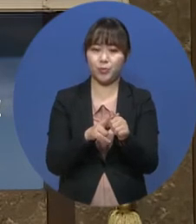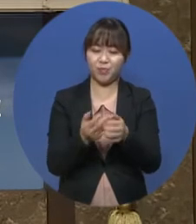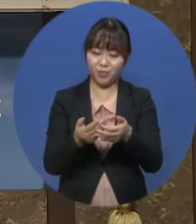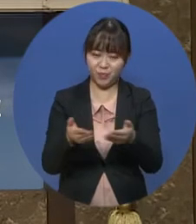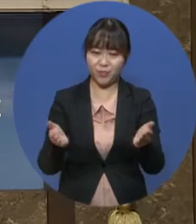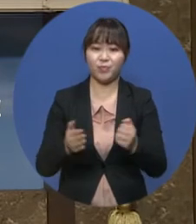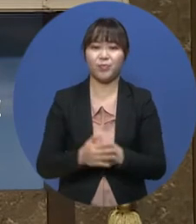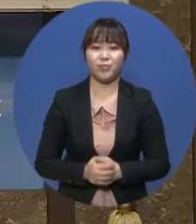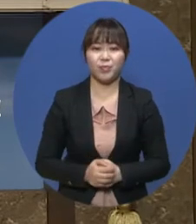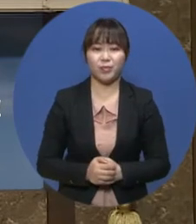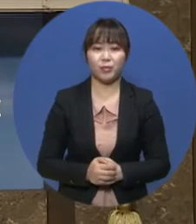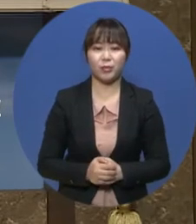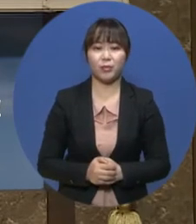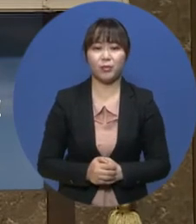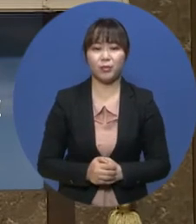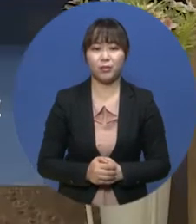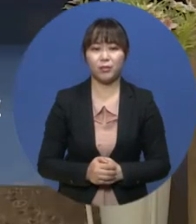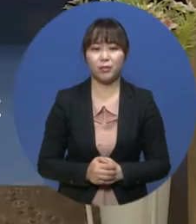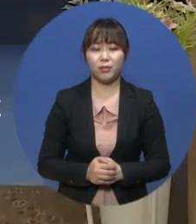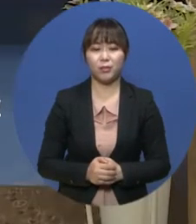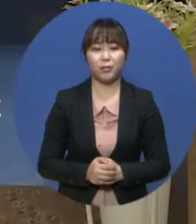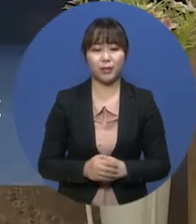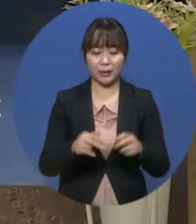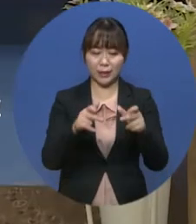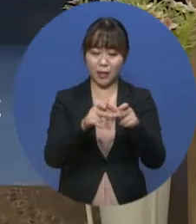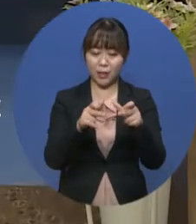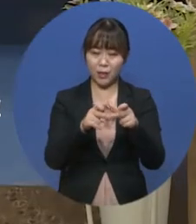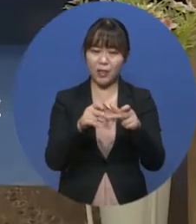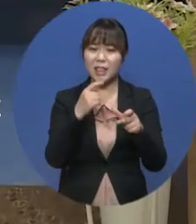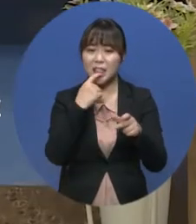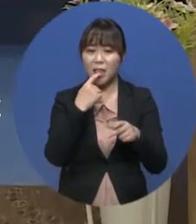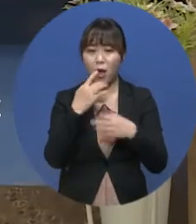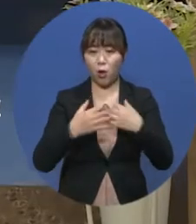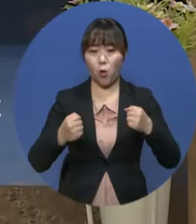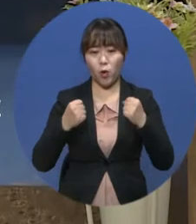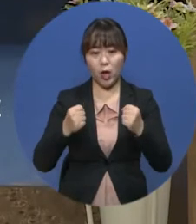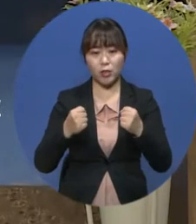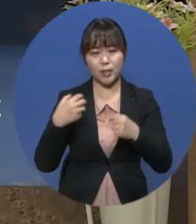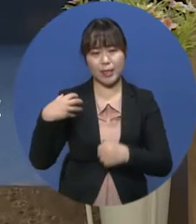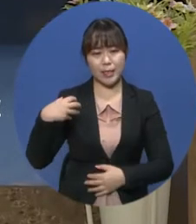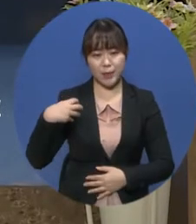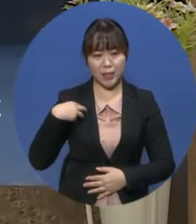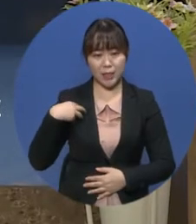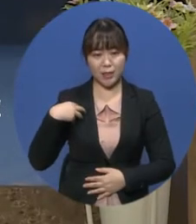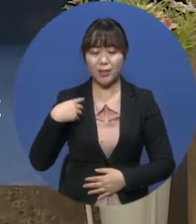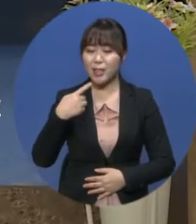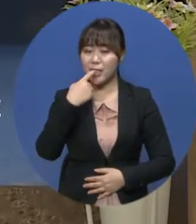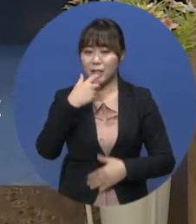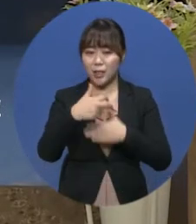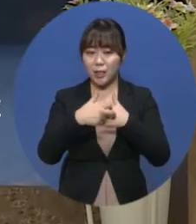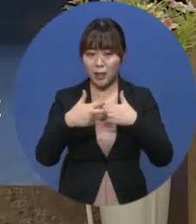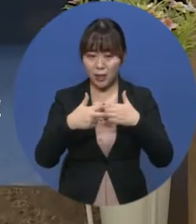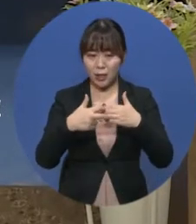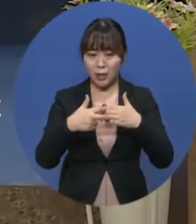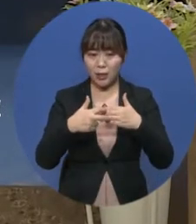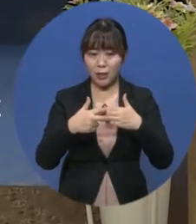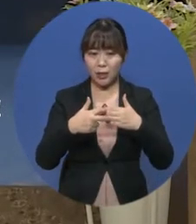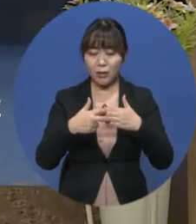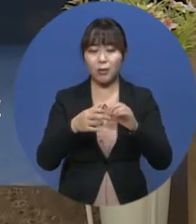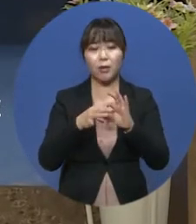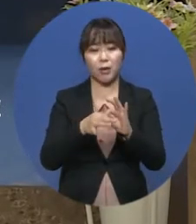디디고 아 네 이제 장애인들의 구강 건강을 책임지고 계시는 이 집과 의료진